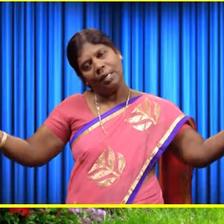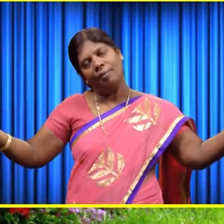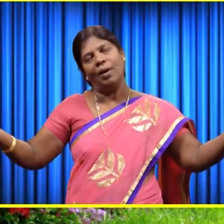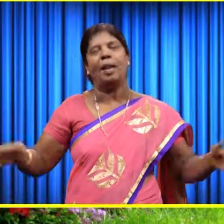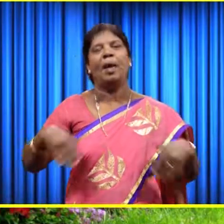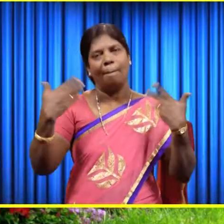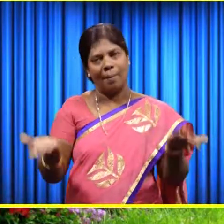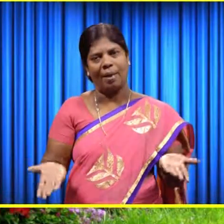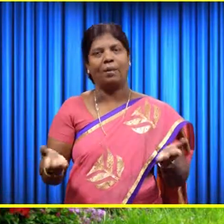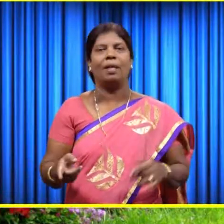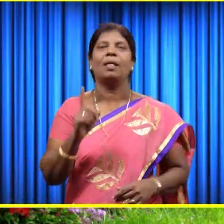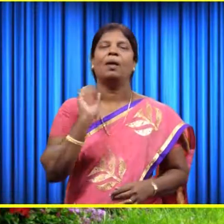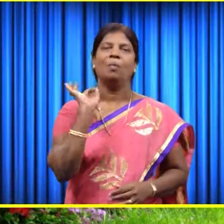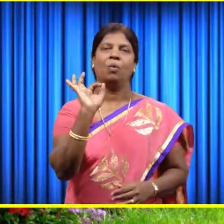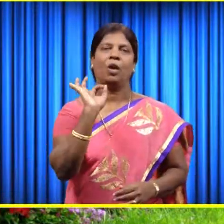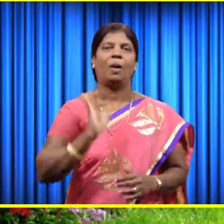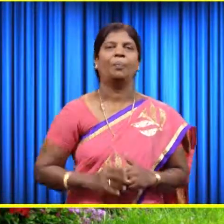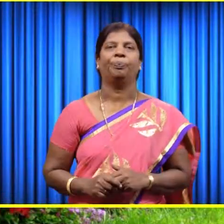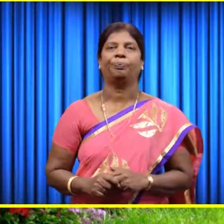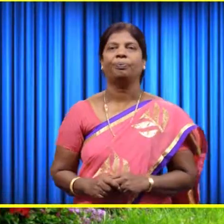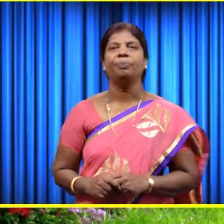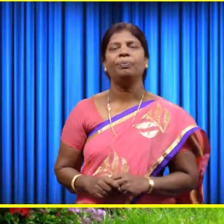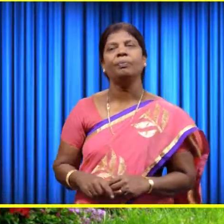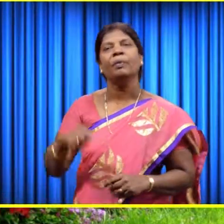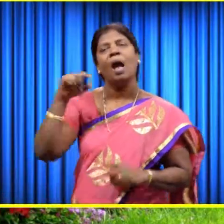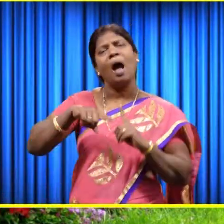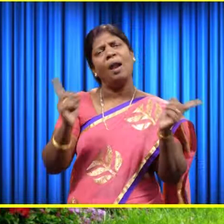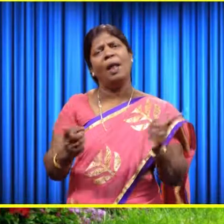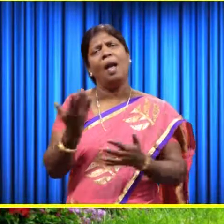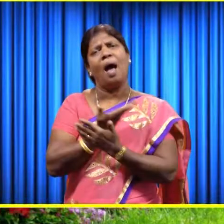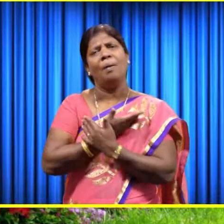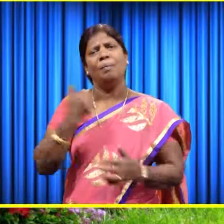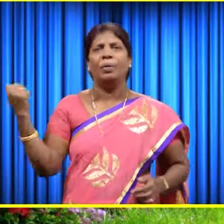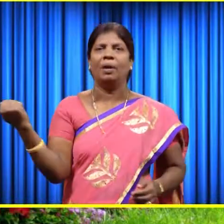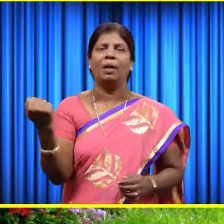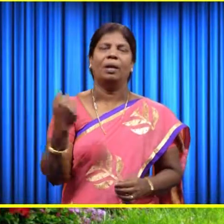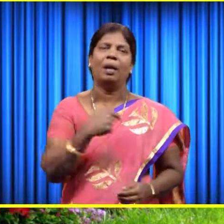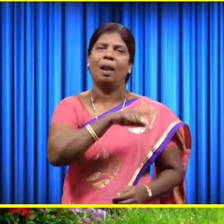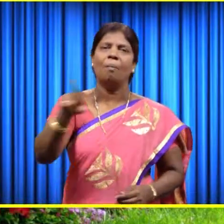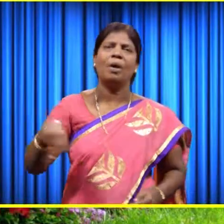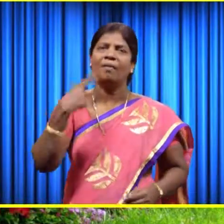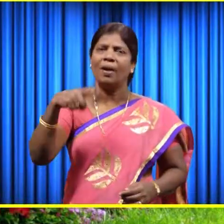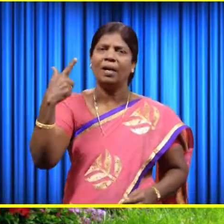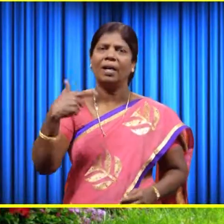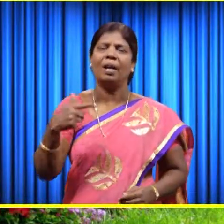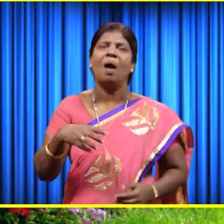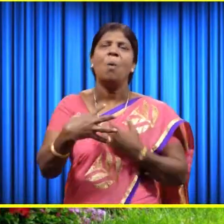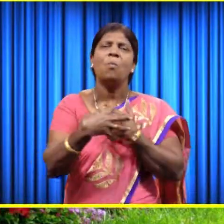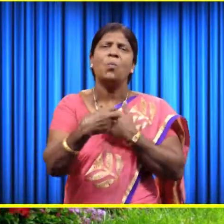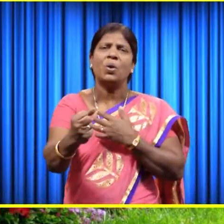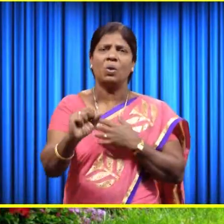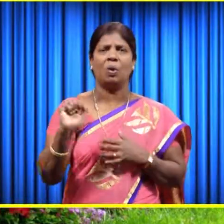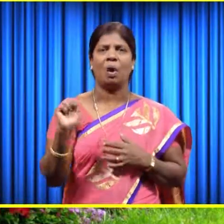அந்த நிகழ்ச்சி தான். ஆனால் இந்த அன்பு எவ்விதமாக நம்முடைய வாழ்க்கையில் புரிந்து